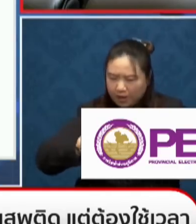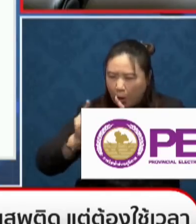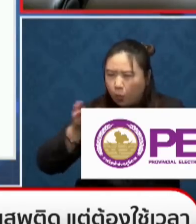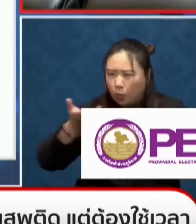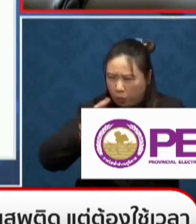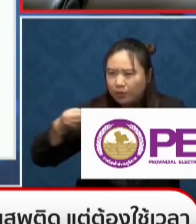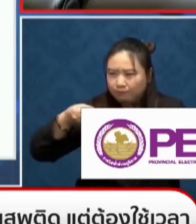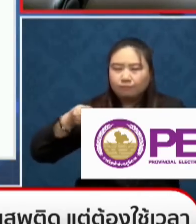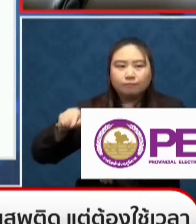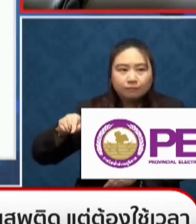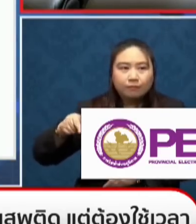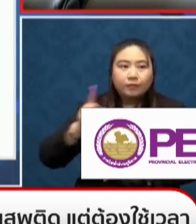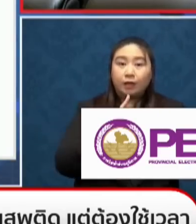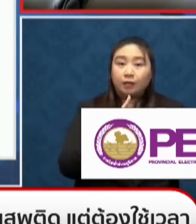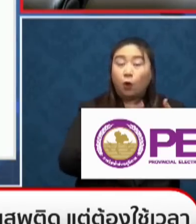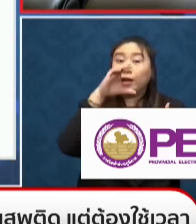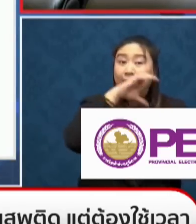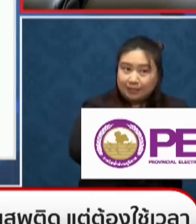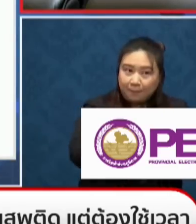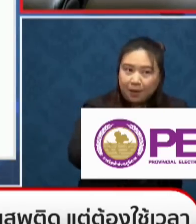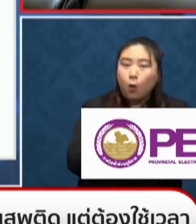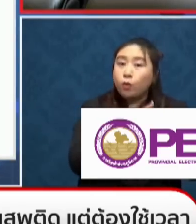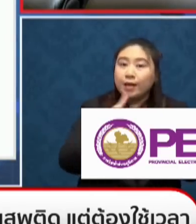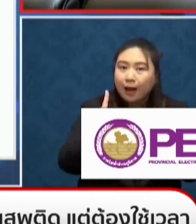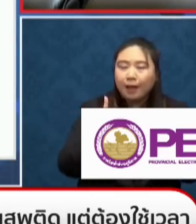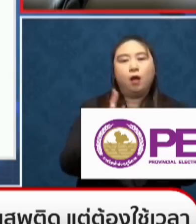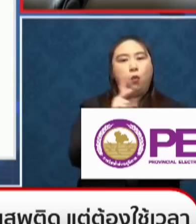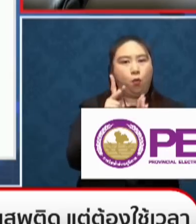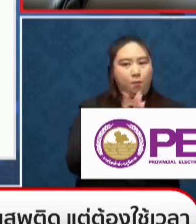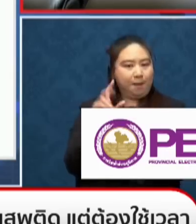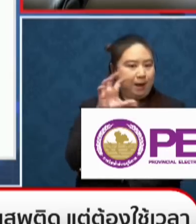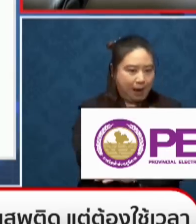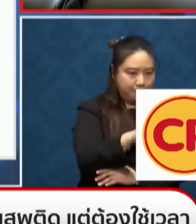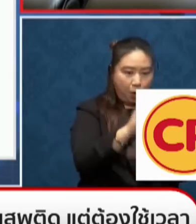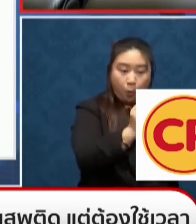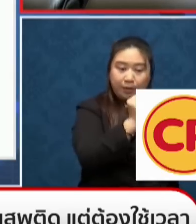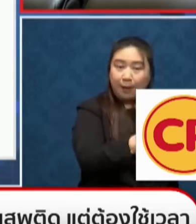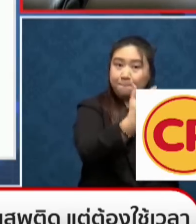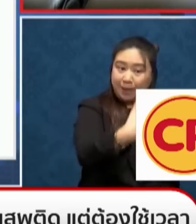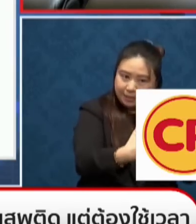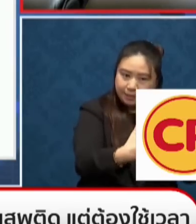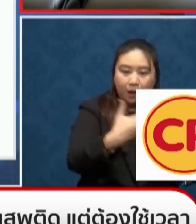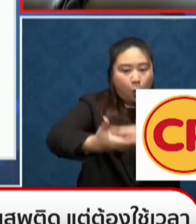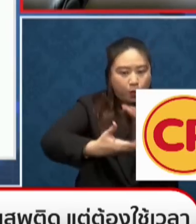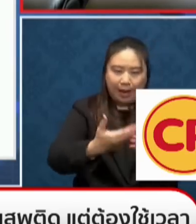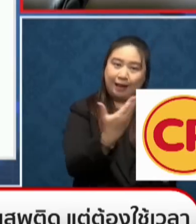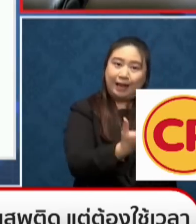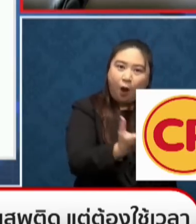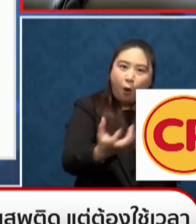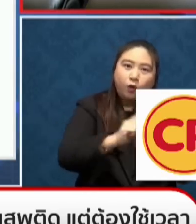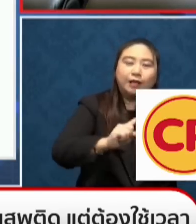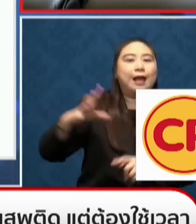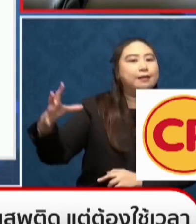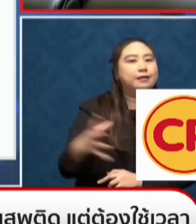ทวีสินนายกรัฐมนตรีนะคะจึงเป็นความหวังขอให้แก้ปัญหาให้เบ็ดเสร็จเด็ดขาดนั่นเ